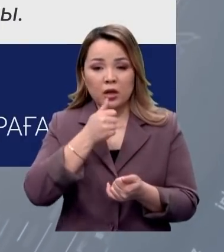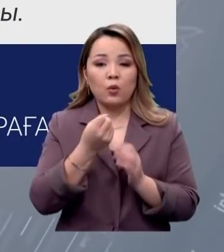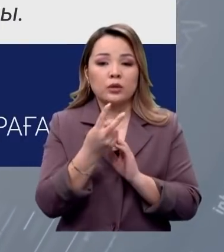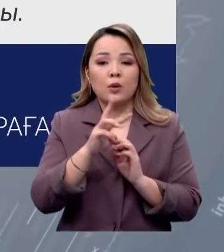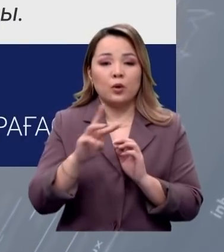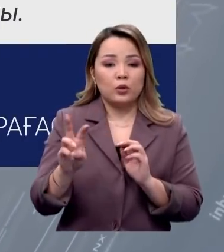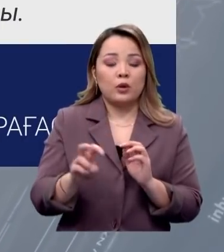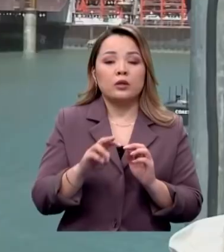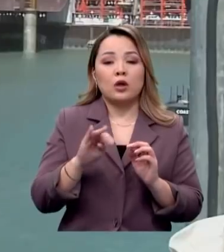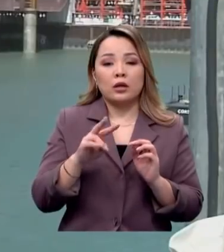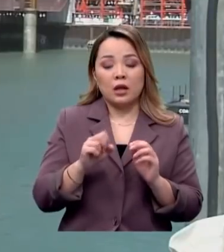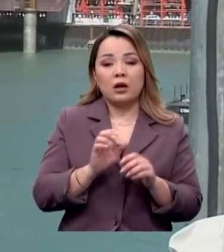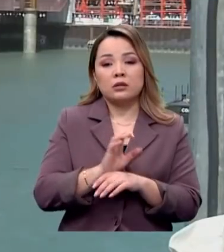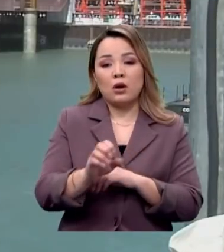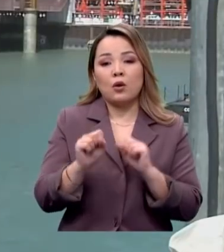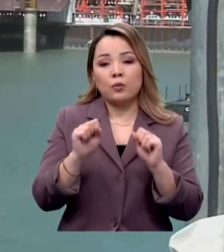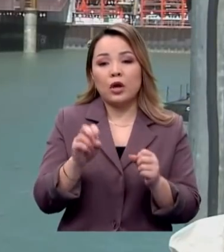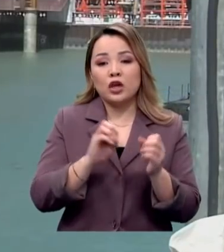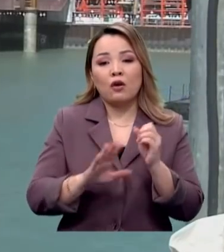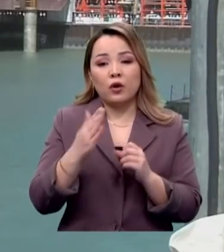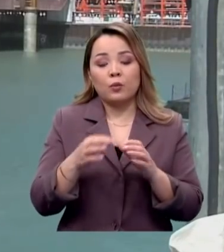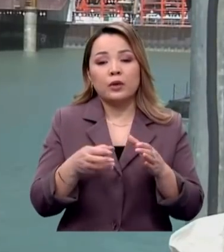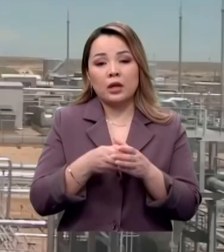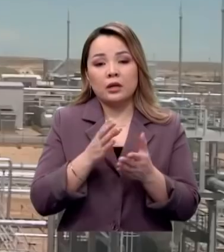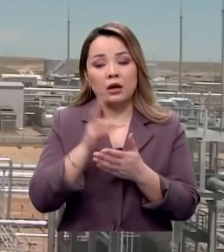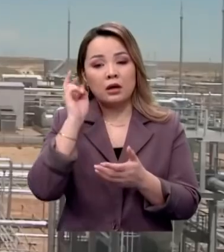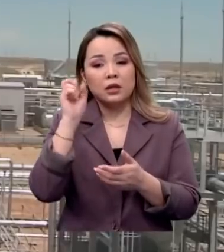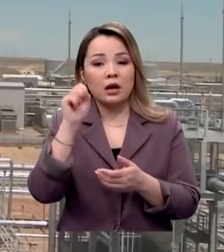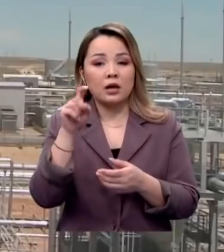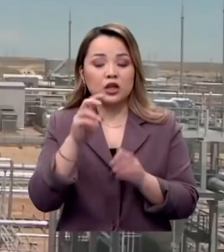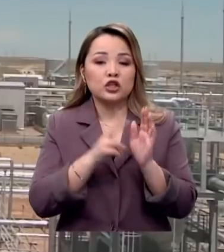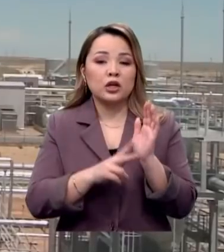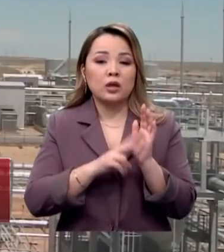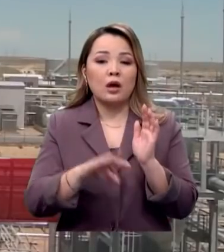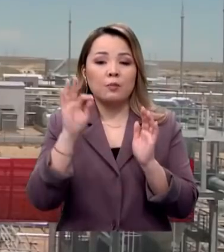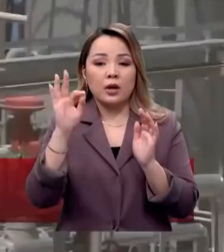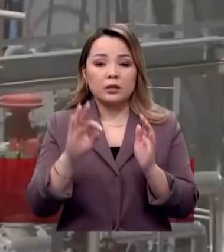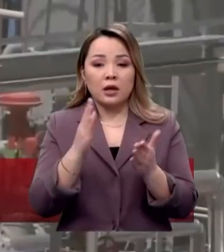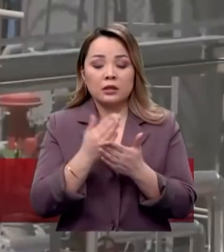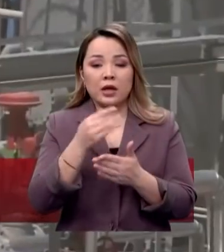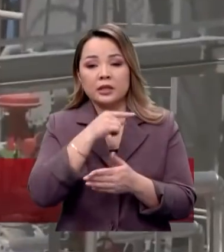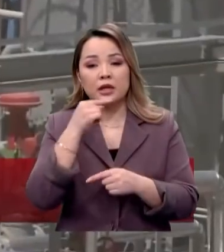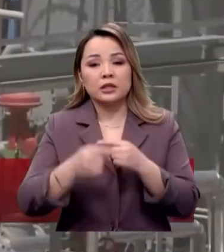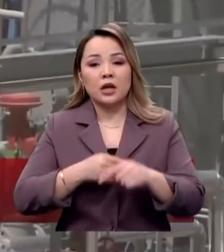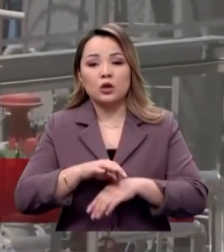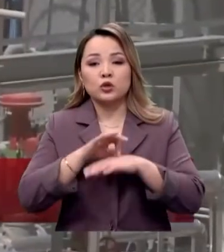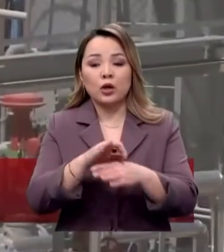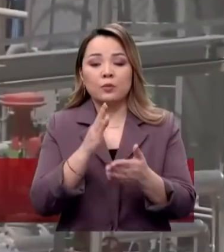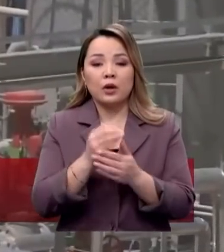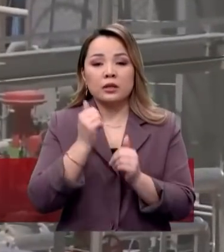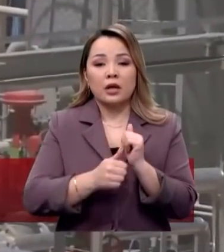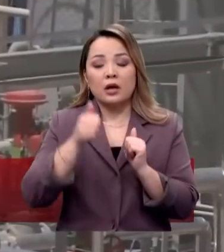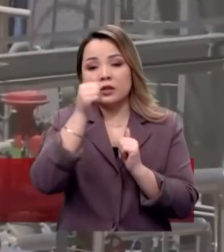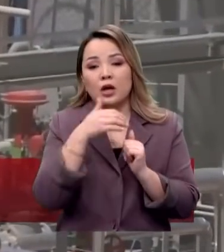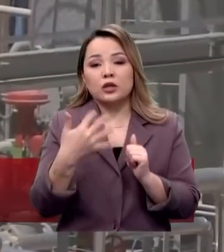мұнай тасымалдай алады. Жалпы еліміз Еуропаға шығатын қара алтынның 70%-ға жоғын Ресей арқылы тасымалдайды. Бұл жыл сайын